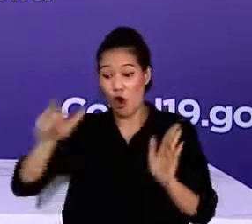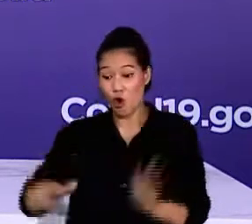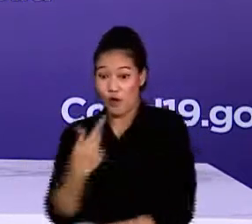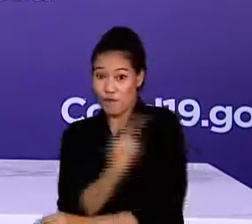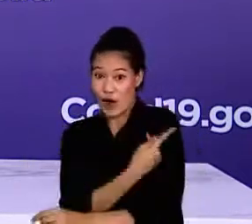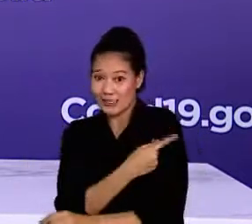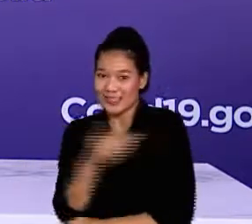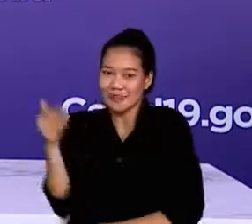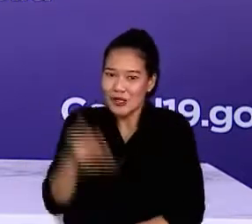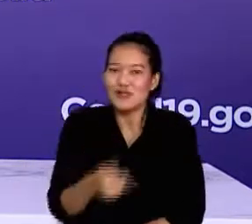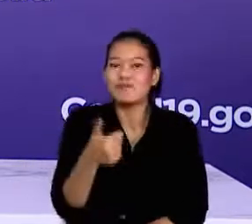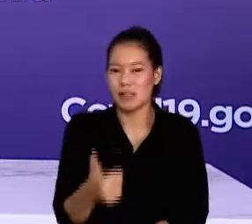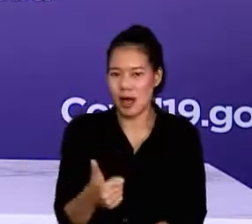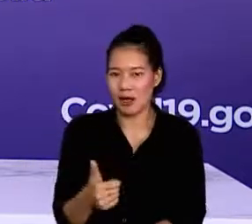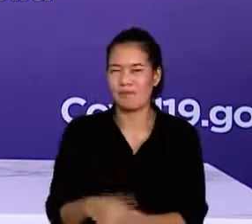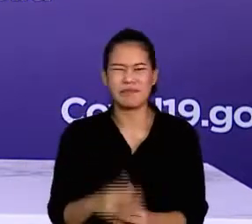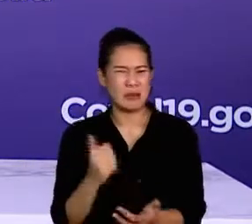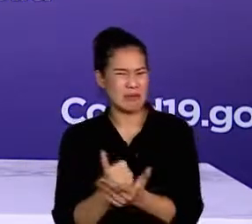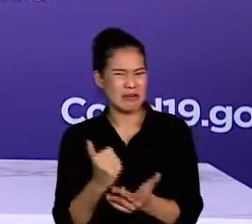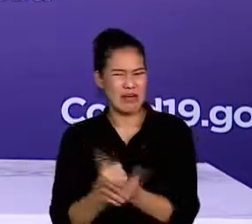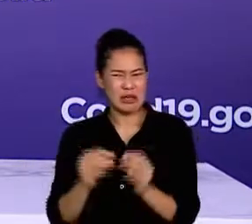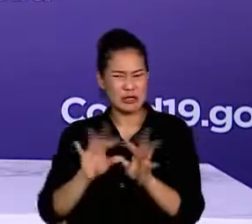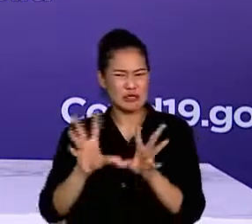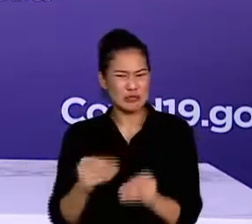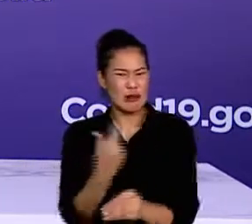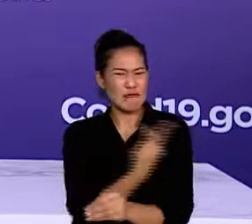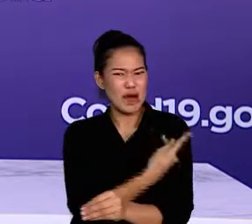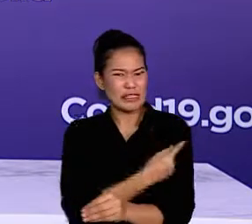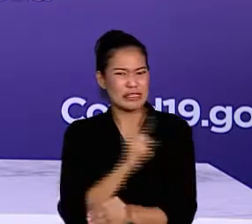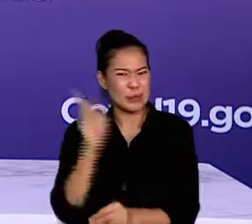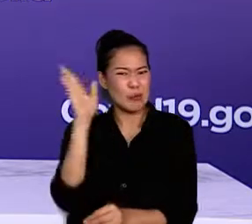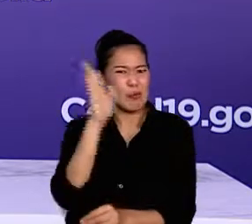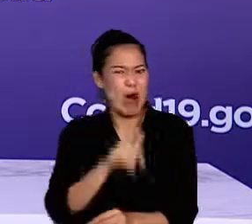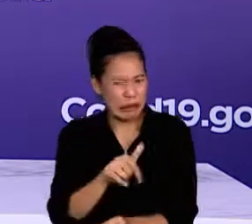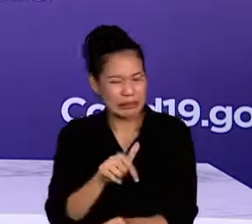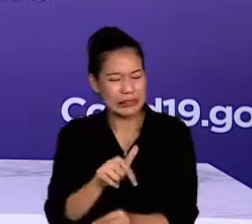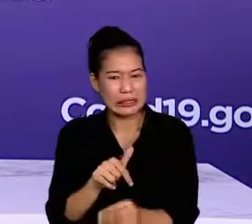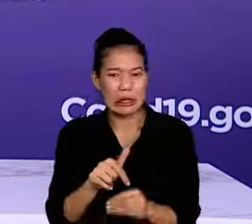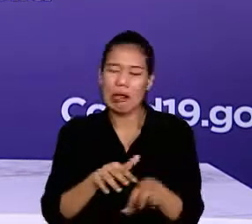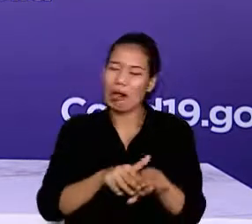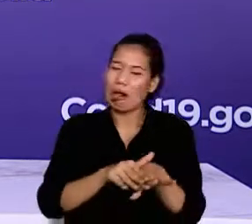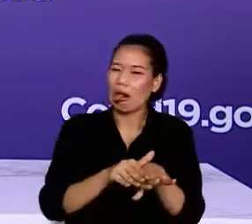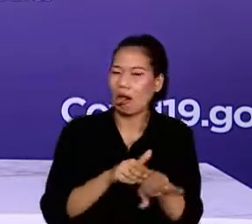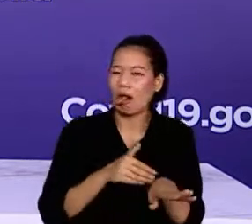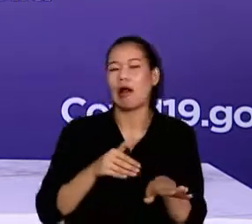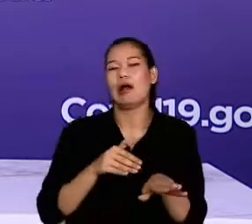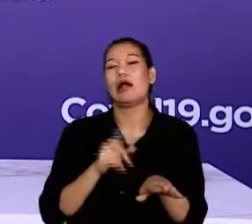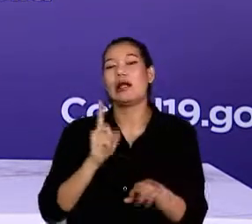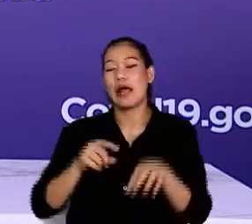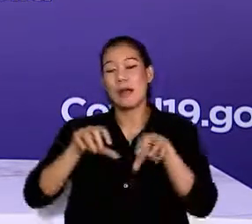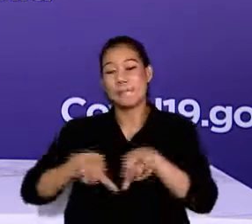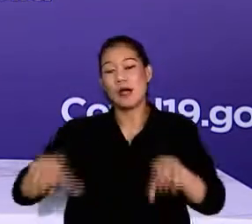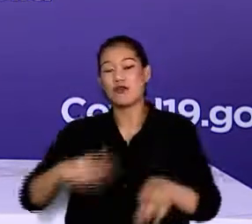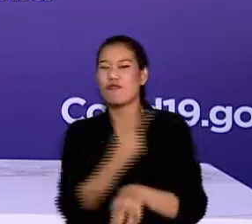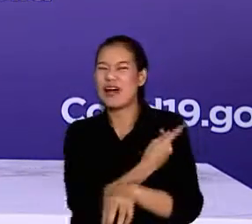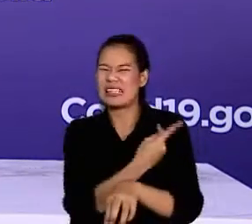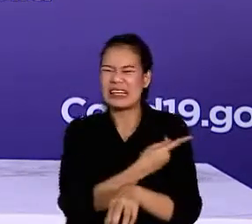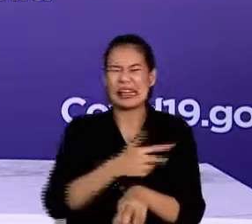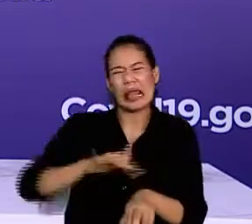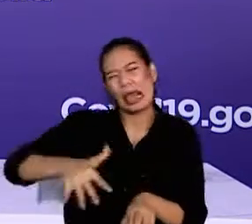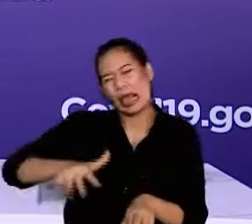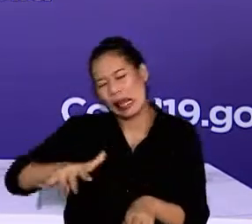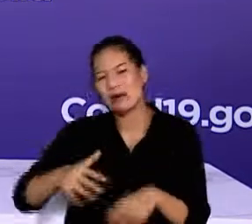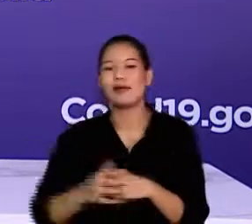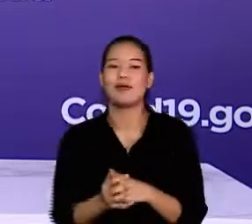pengunjung yang sudah divaksin padahal jumlah vaksin harian saat ini justru melambat dan pasokan langkaso kan langkah di